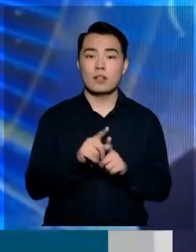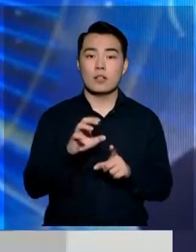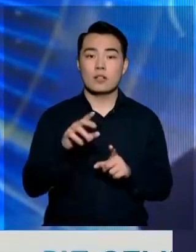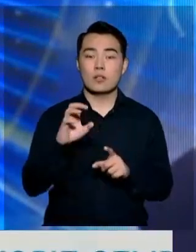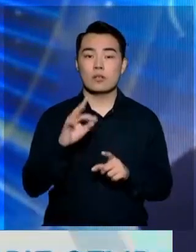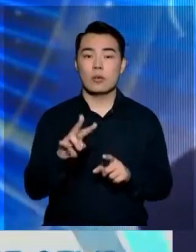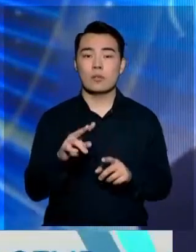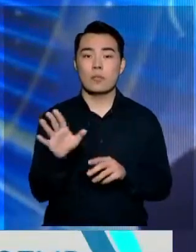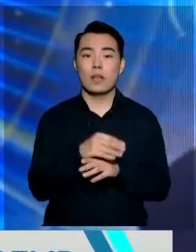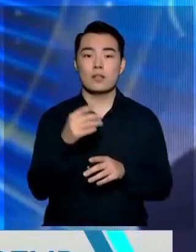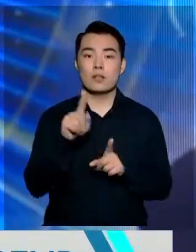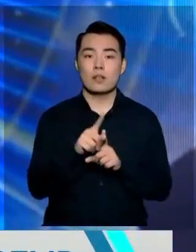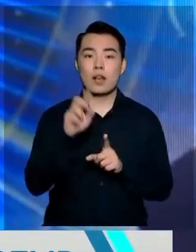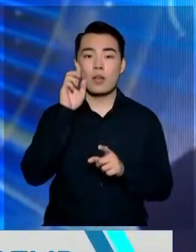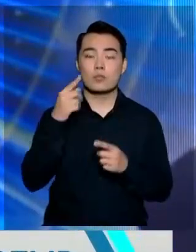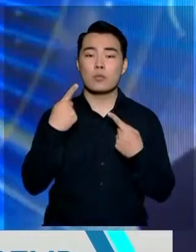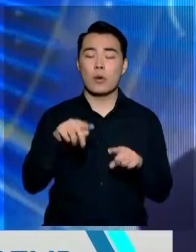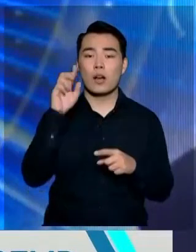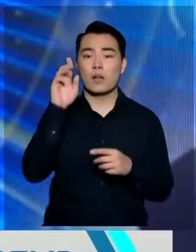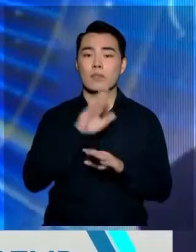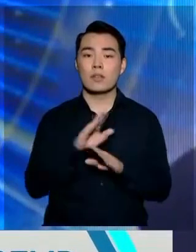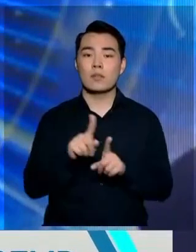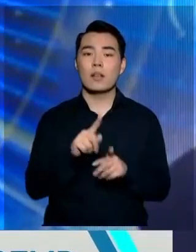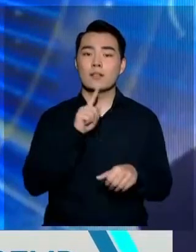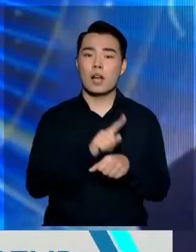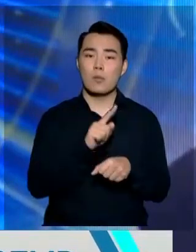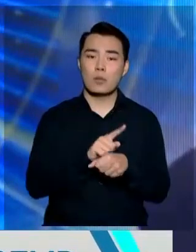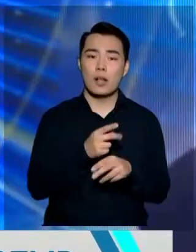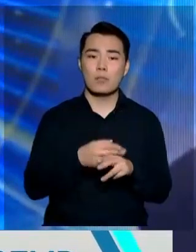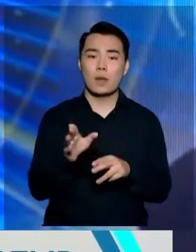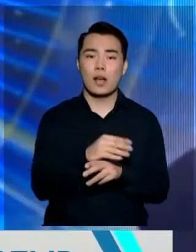басқа мемлекеттік емес қызметтер. Мысалы, сіз коммуналдық қызметтер,